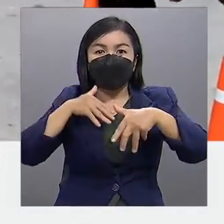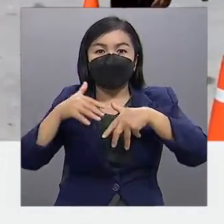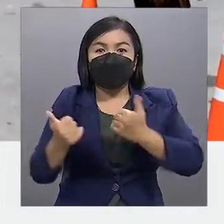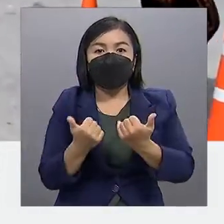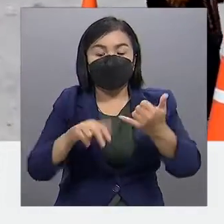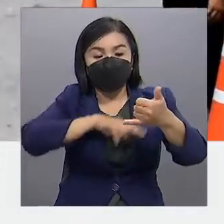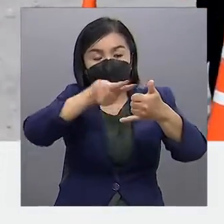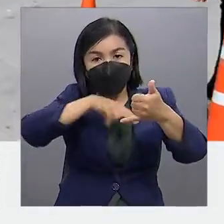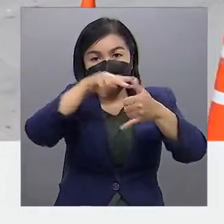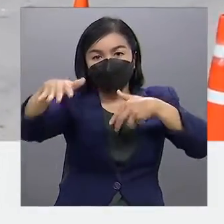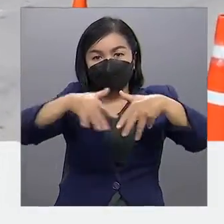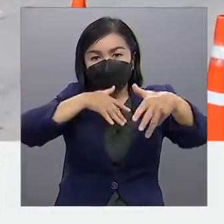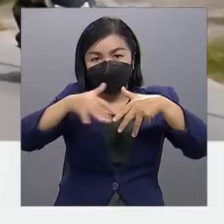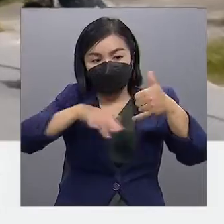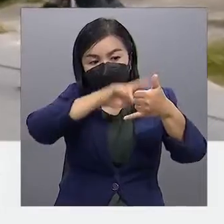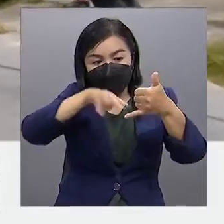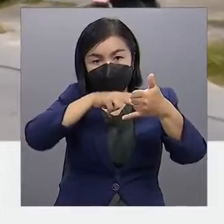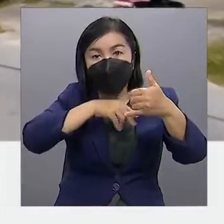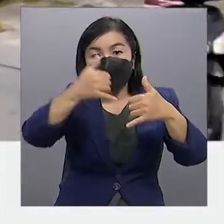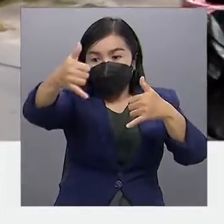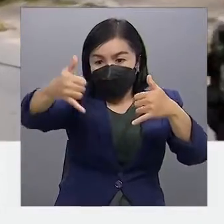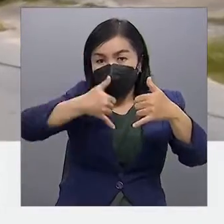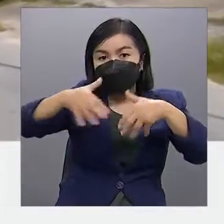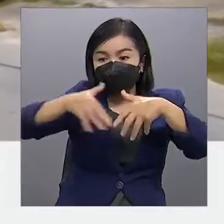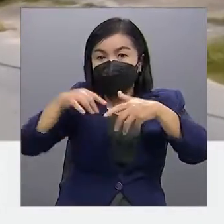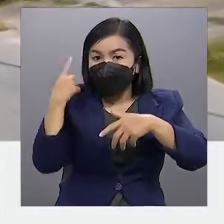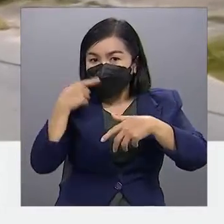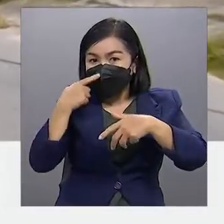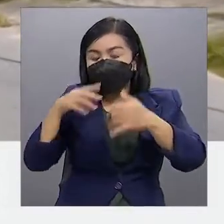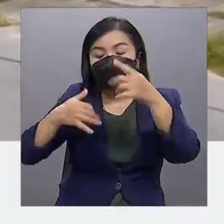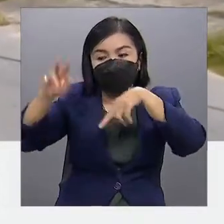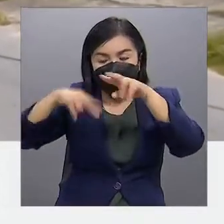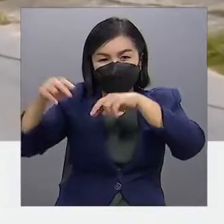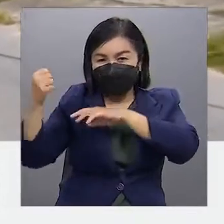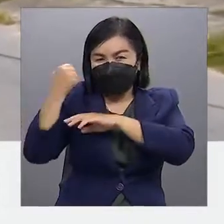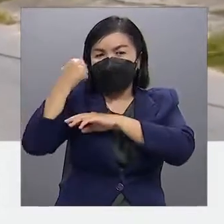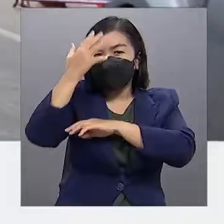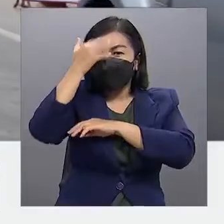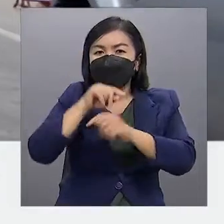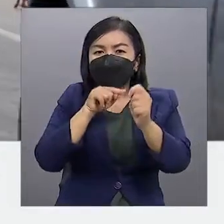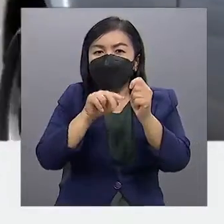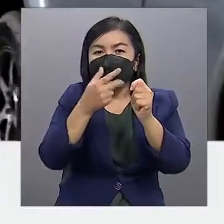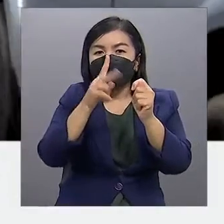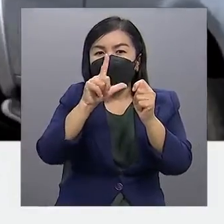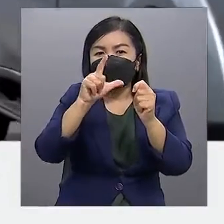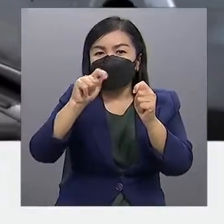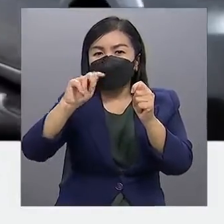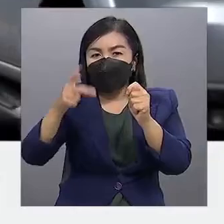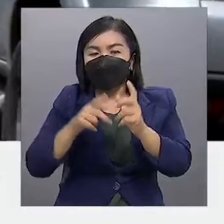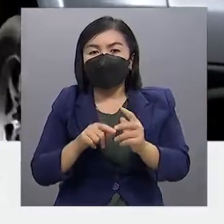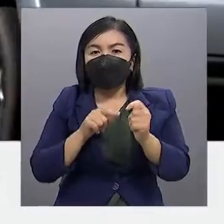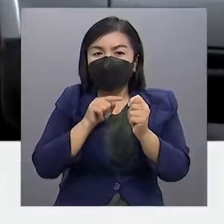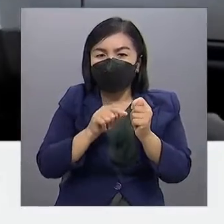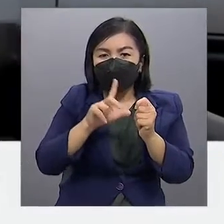ตรวจสอบคนที่เข้าออกพื้นที่อย่างเช่นงวดนะคะหลังจากตำบลคลองขนานและตำบลตลิ่งชันมีผู้ติดเชื้อ